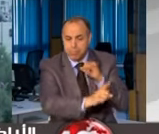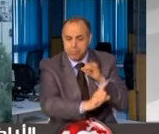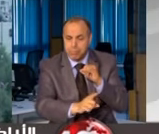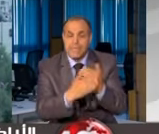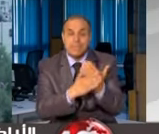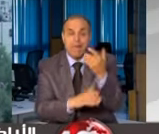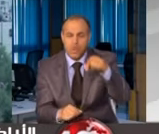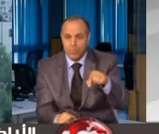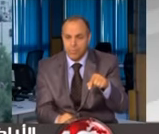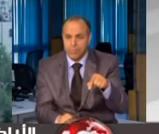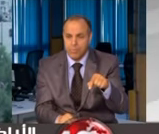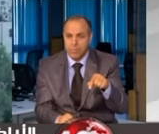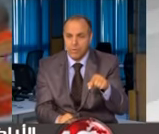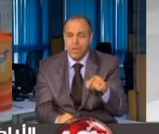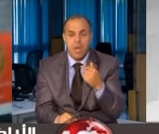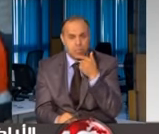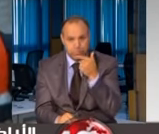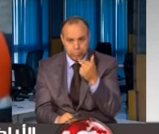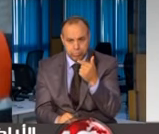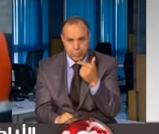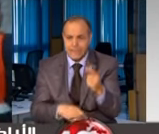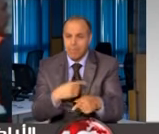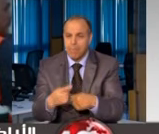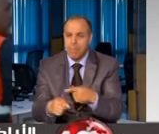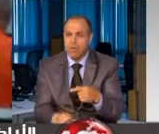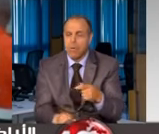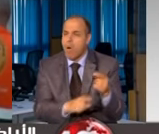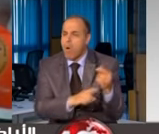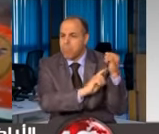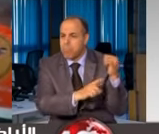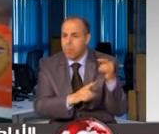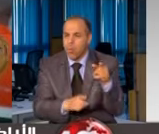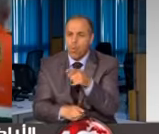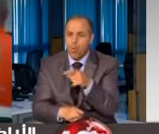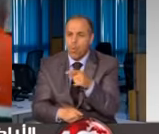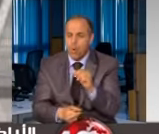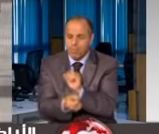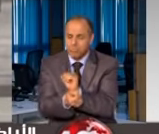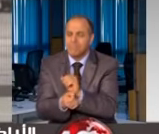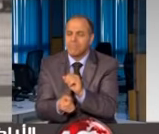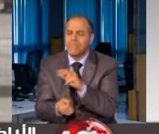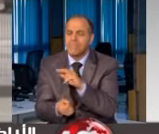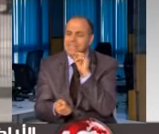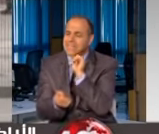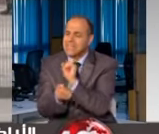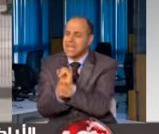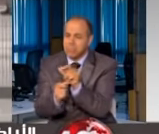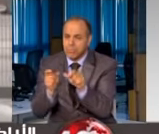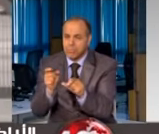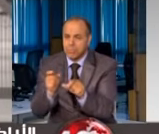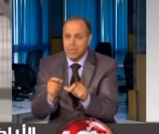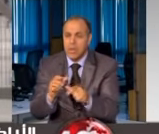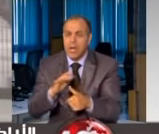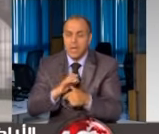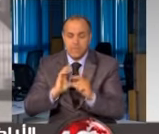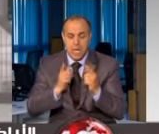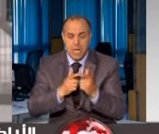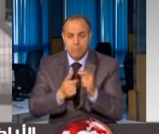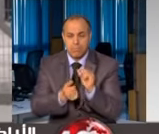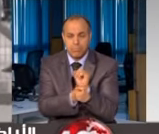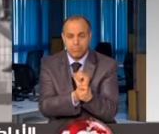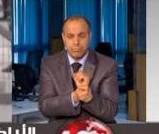فجر اليوم. في الأثناء وفي ظل استمرار موجات الإضراب والاحتجاج بالسجون الإسرائيلية، طالب رئيس هيئة شؤون